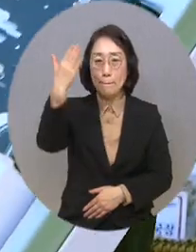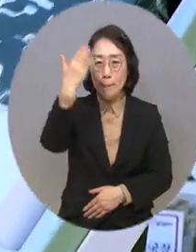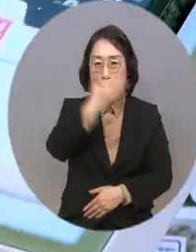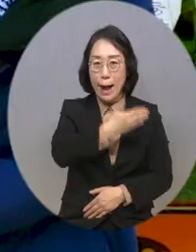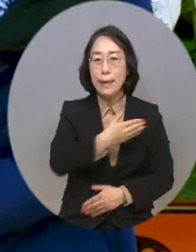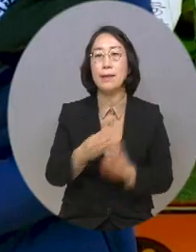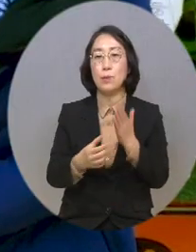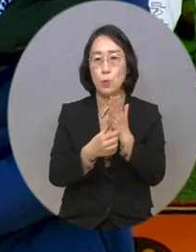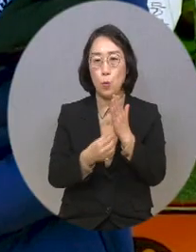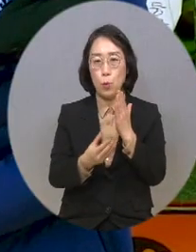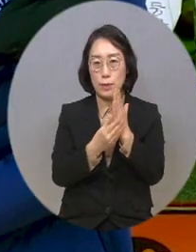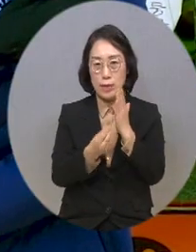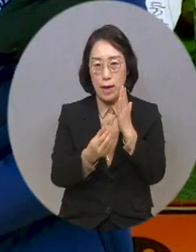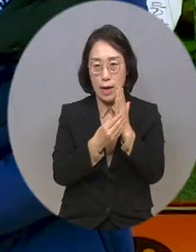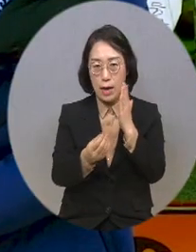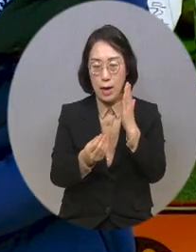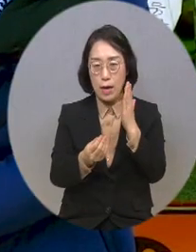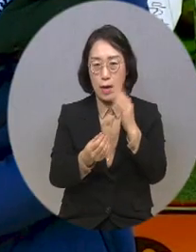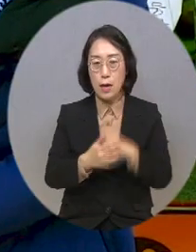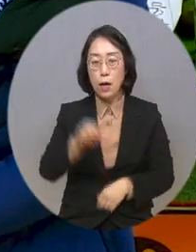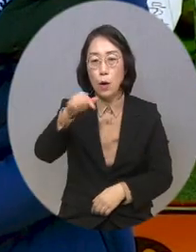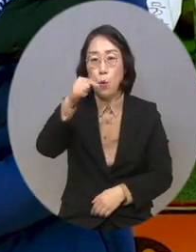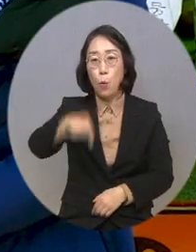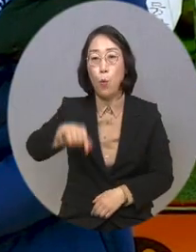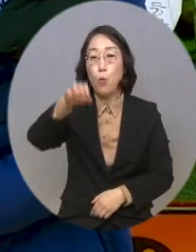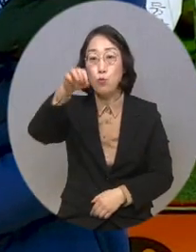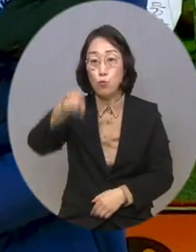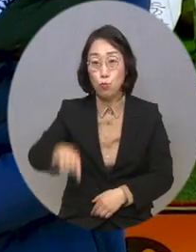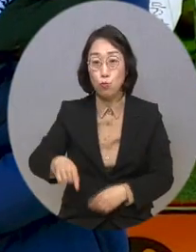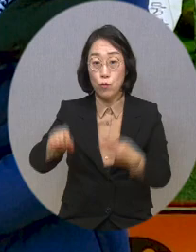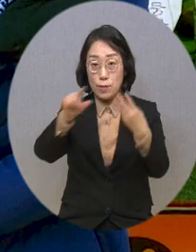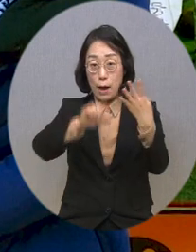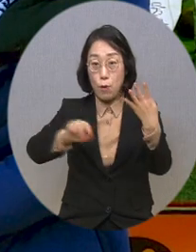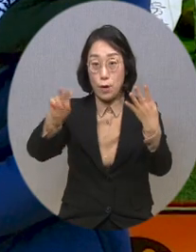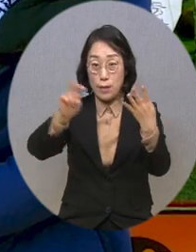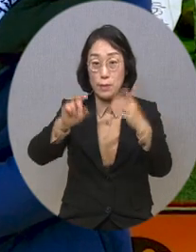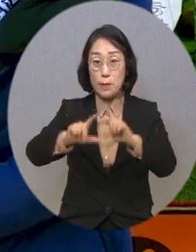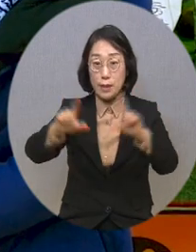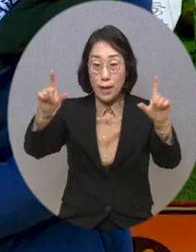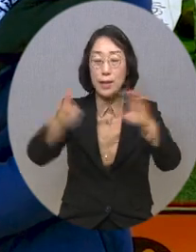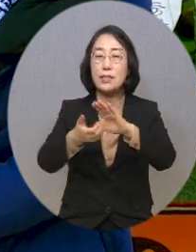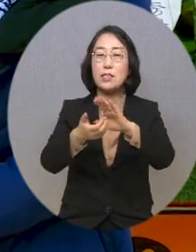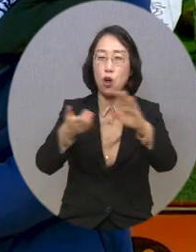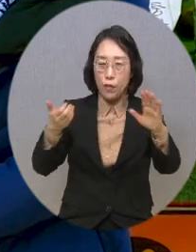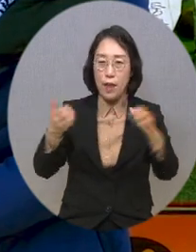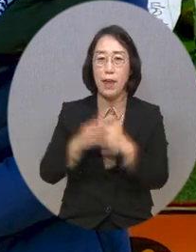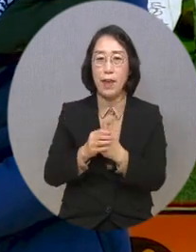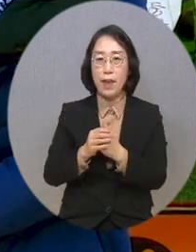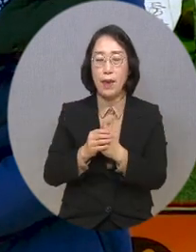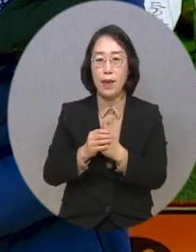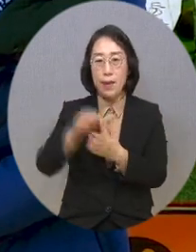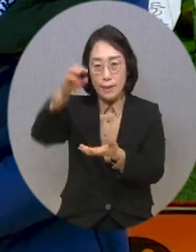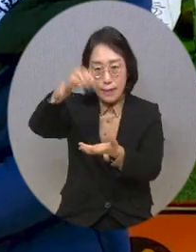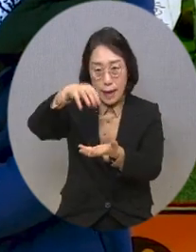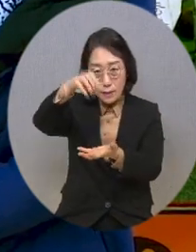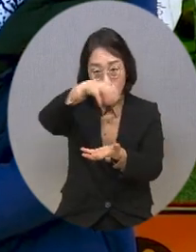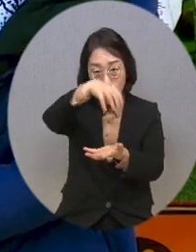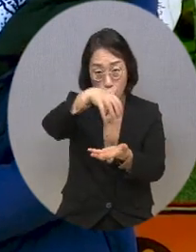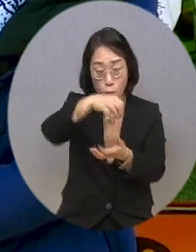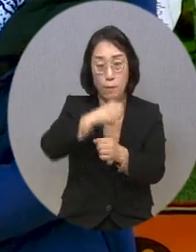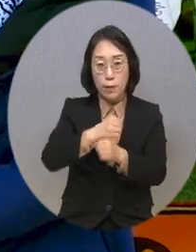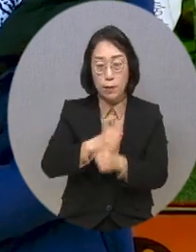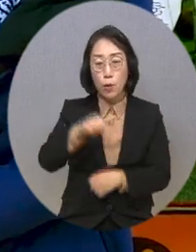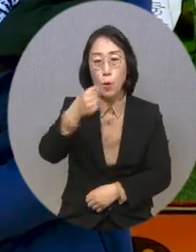제품인데요. 아~ 4월 20일 고구라는 절기가 있습니다. 그 절기 전에 땄다 해서 이제 우전이라고 합니다.